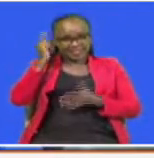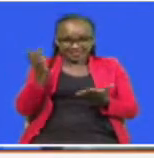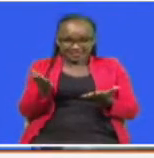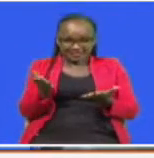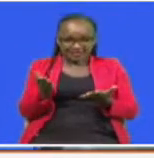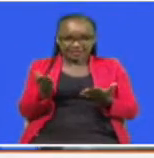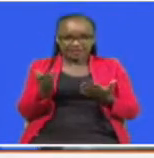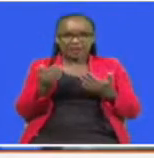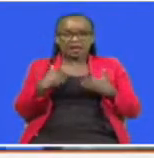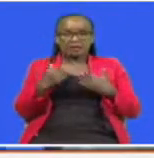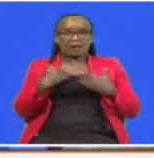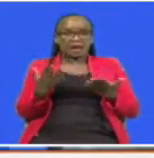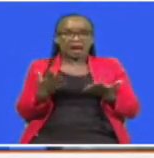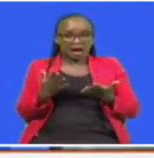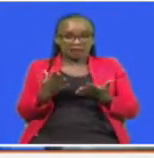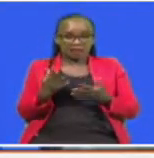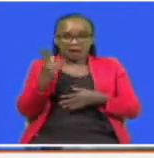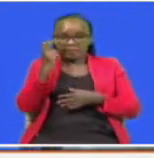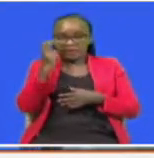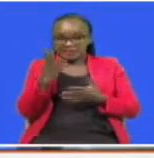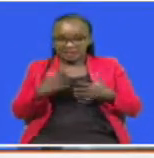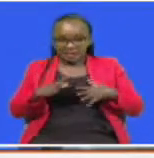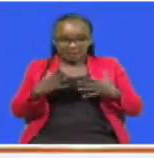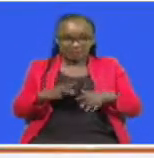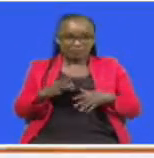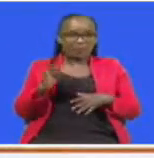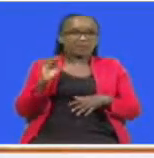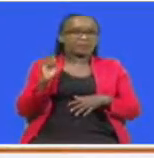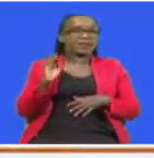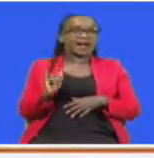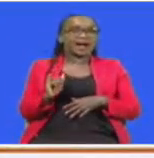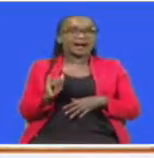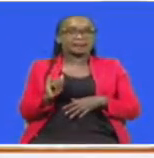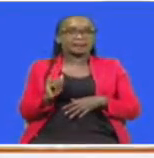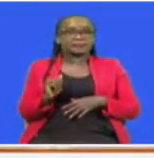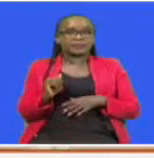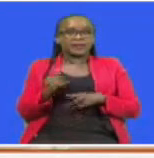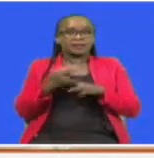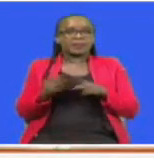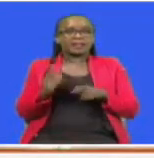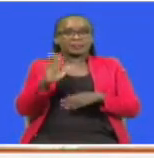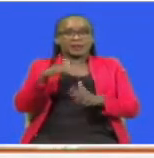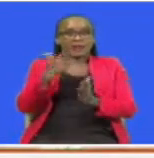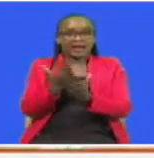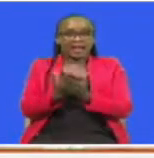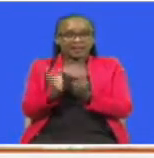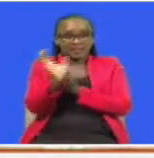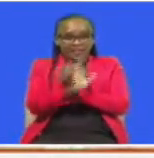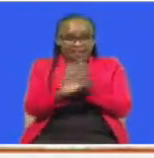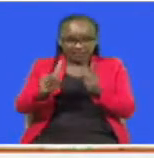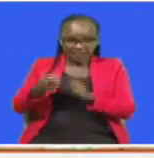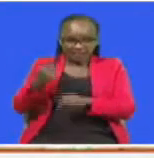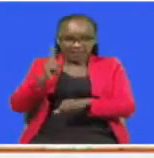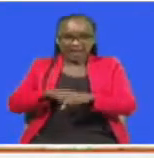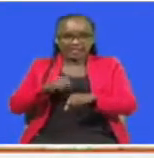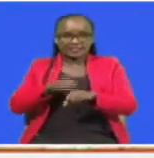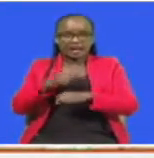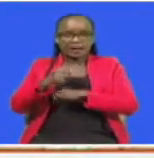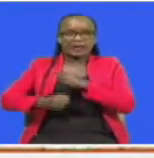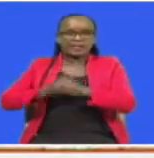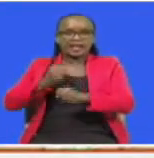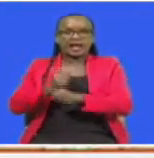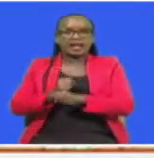you know, we must be working with the FBI, who is crazy. Detlev aliwasili humu nchini kwa mara ya kwanza mnamo